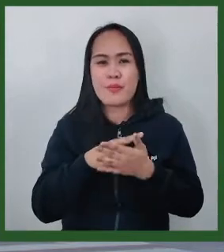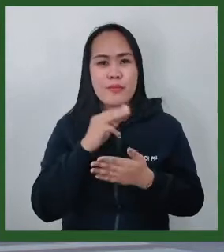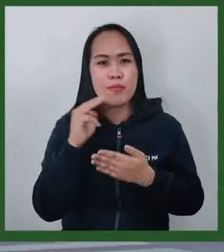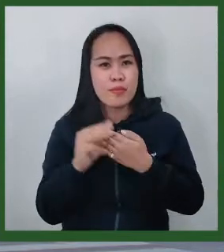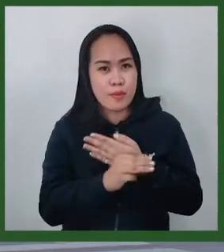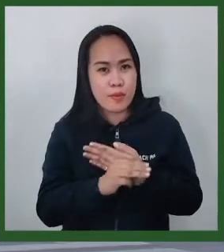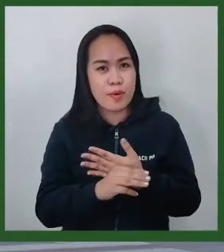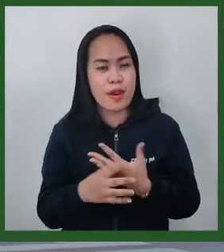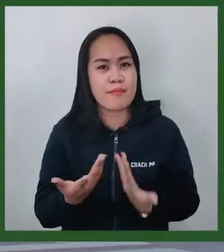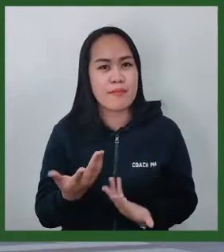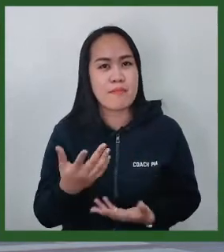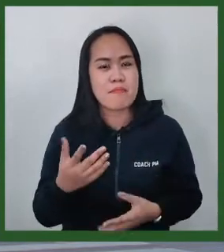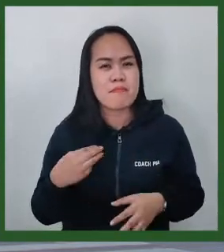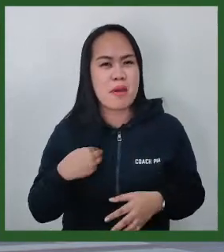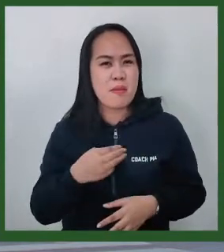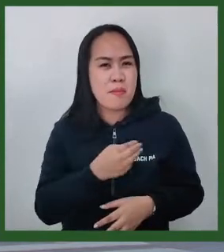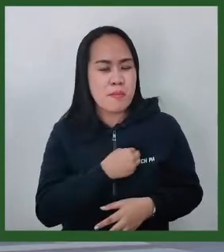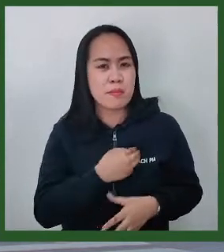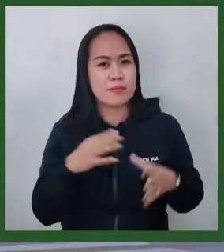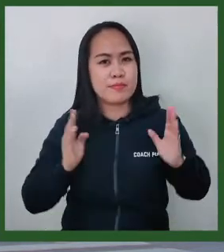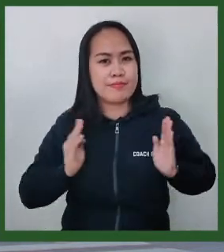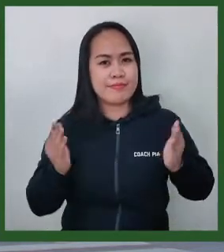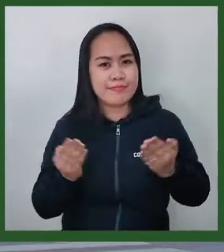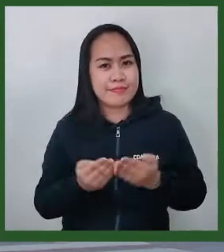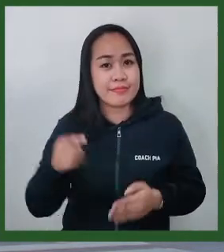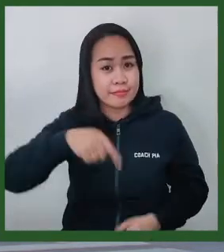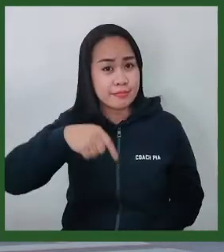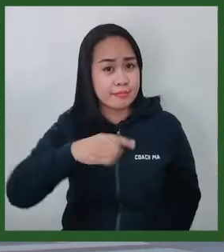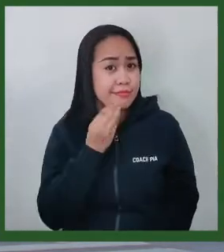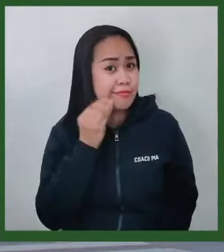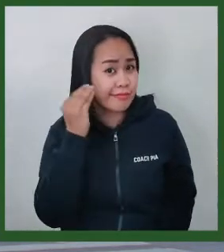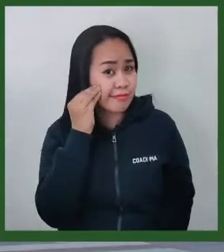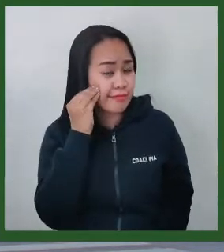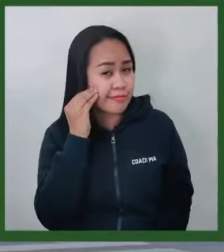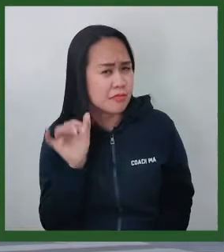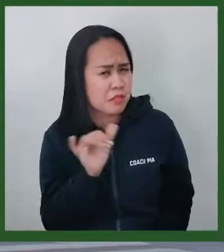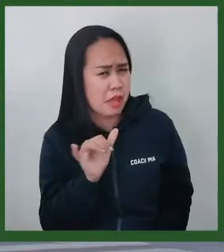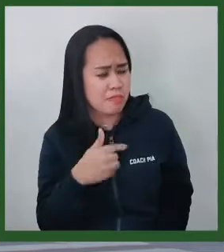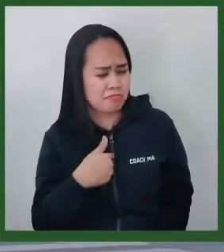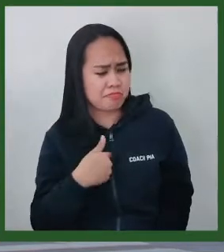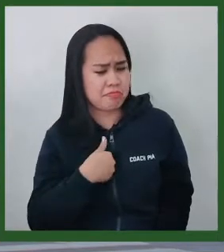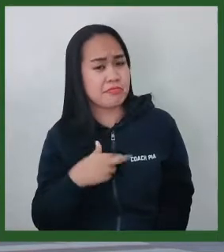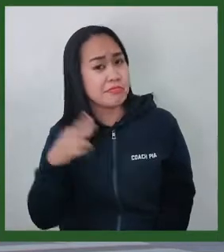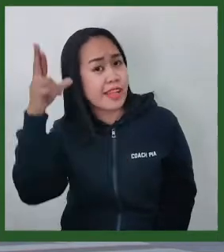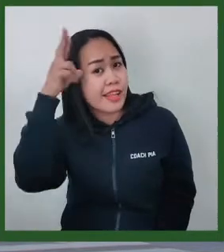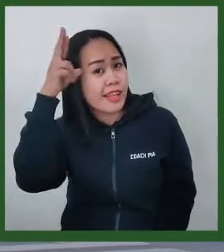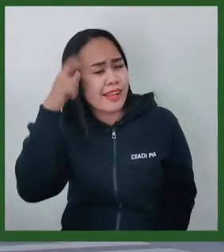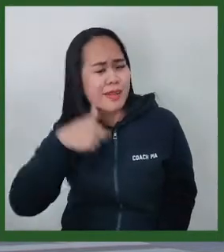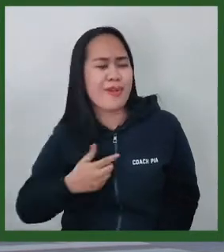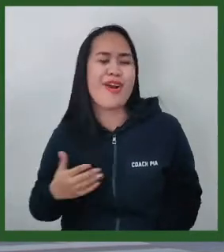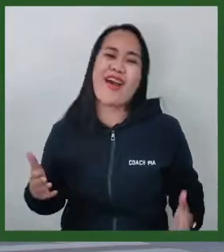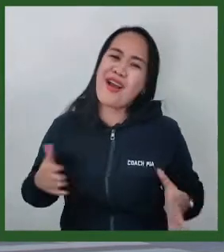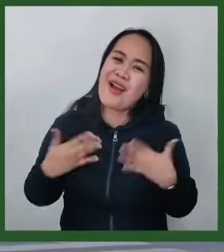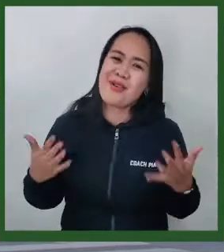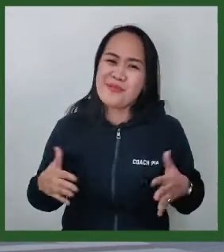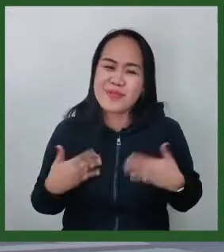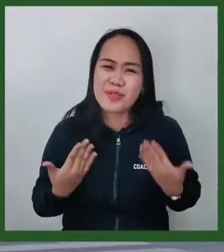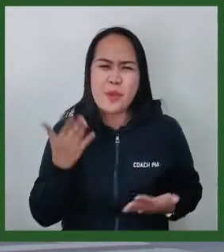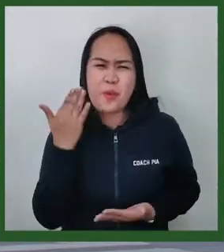na kinabibilangan nila. So ako rin bilang barangay captain ay natutuwa ako. At